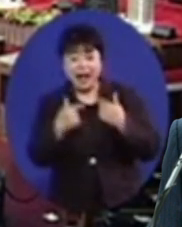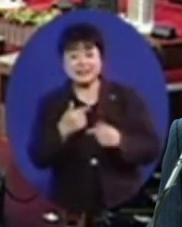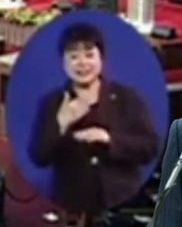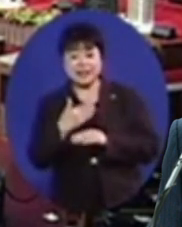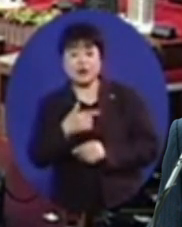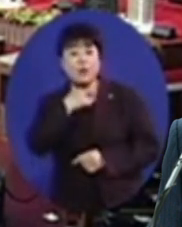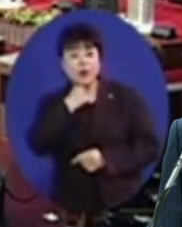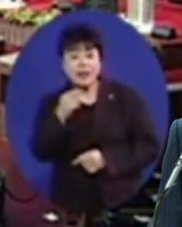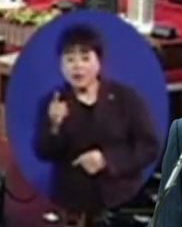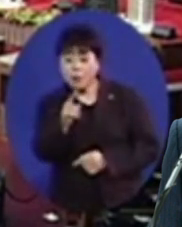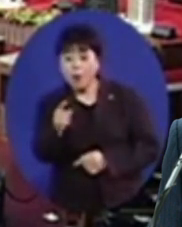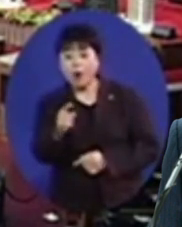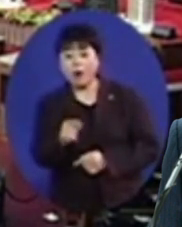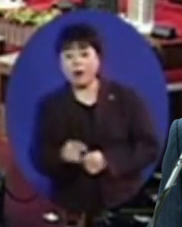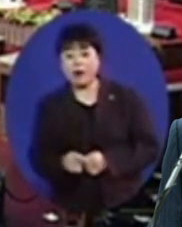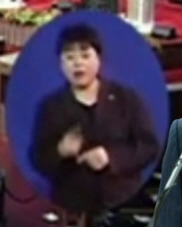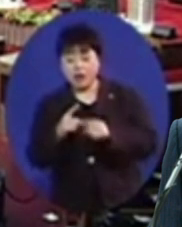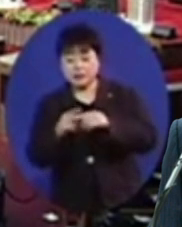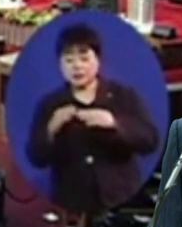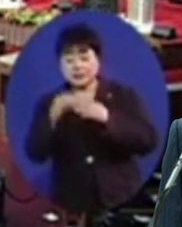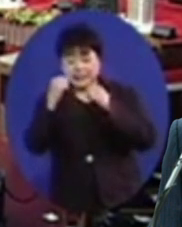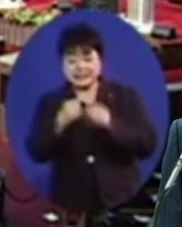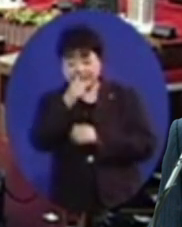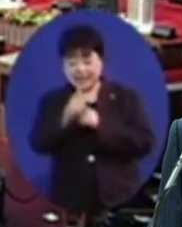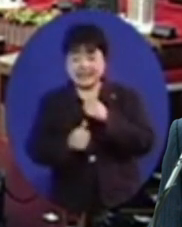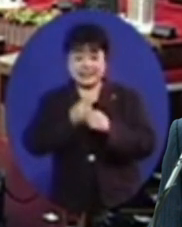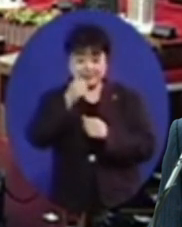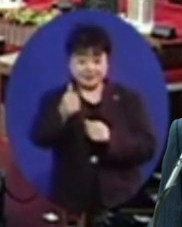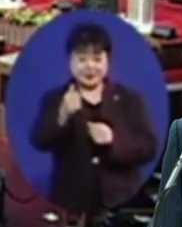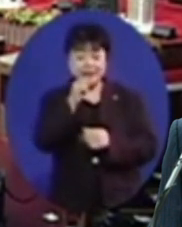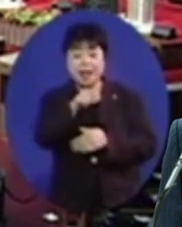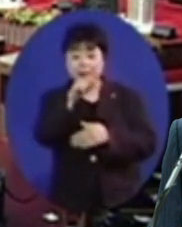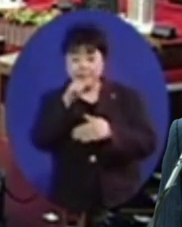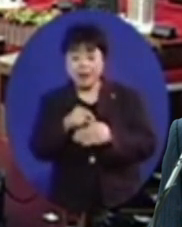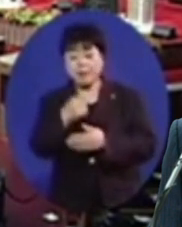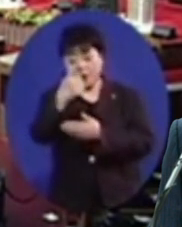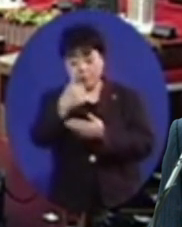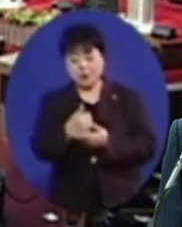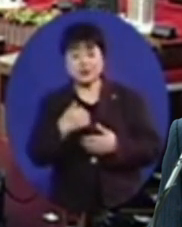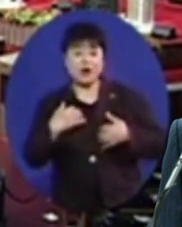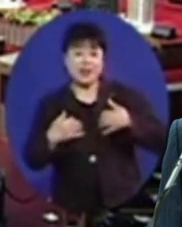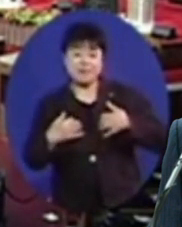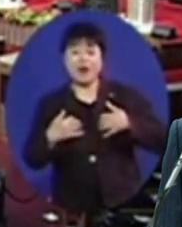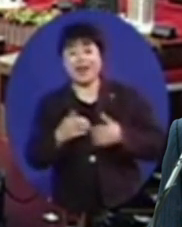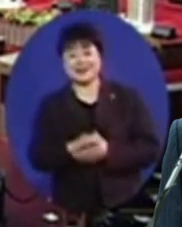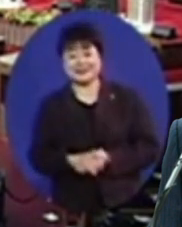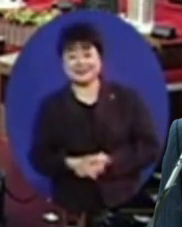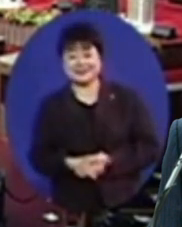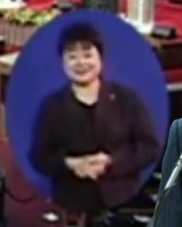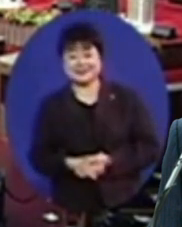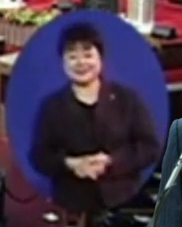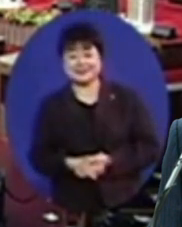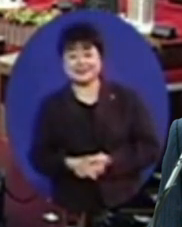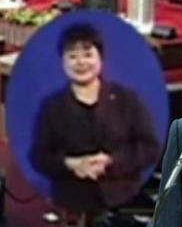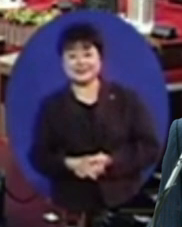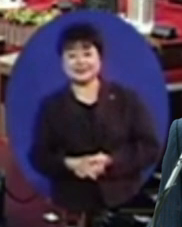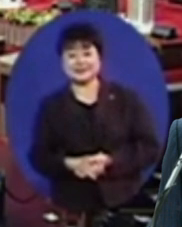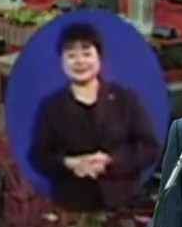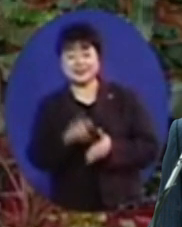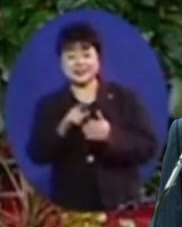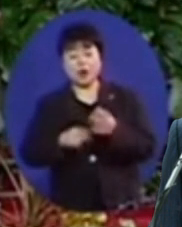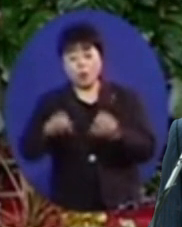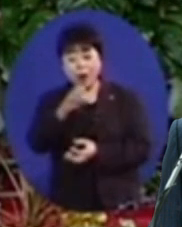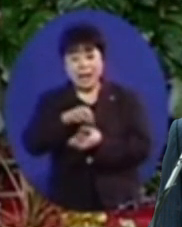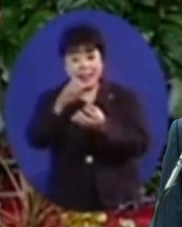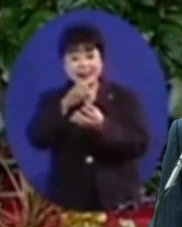것은 성전에 계신 하나님을 내 마음속에 모시고 기뻐하는 것입니다. 그럴 때